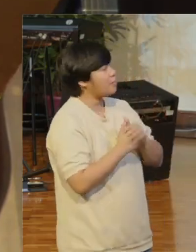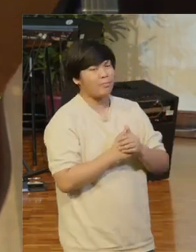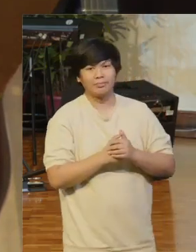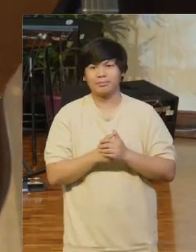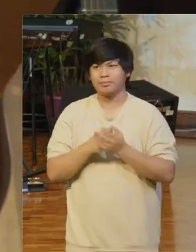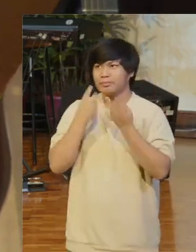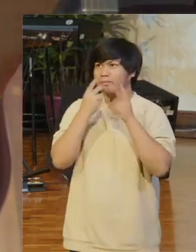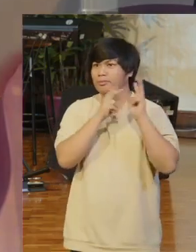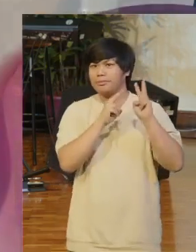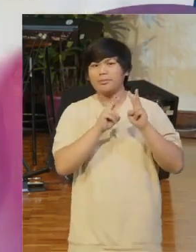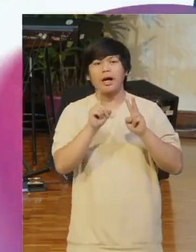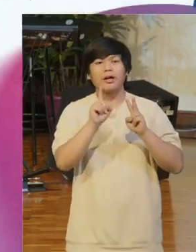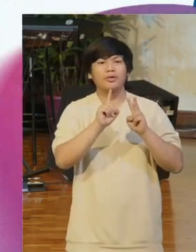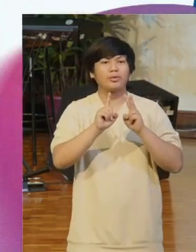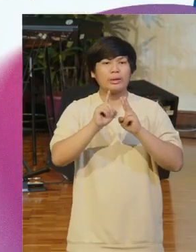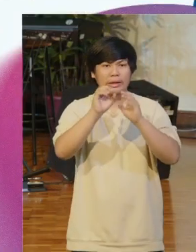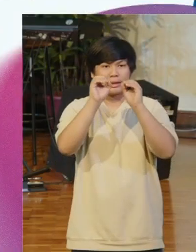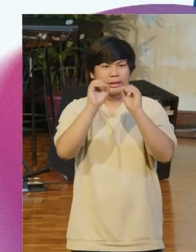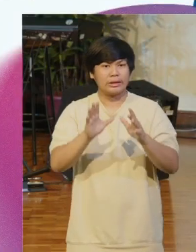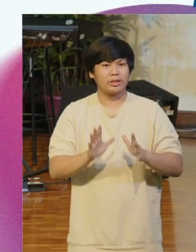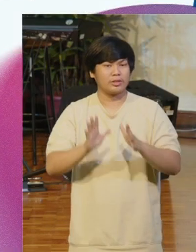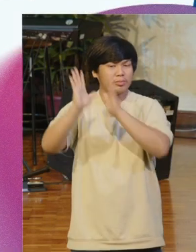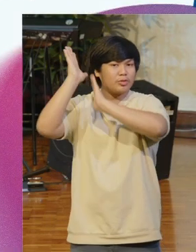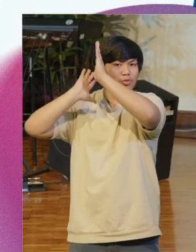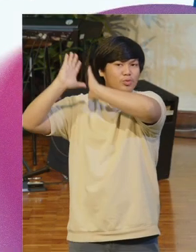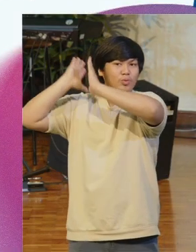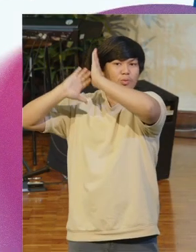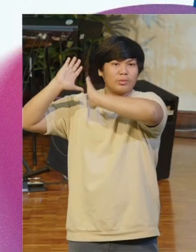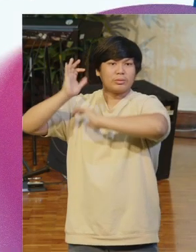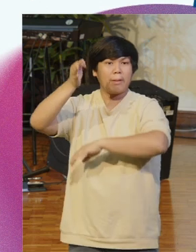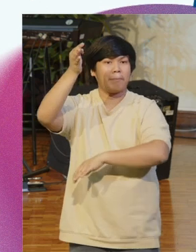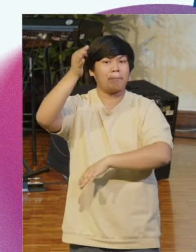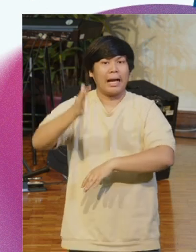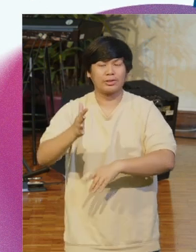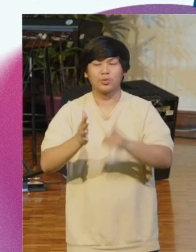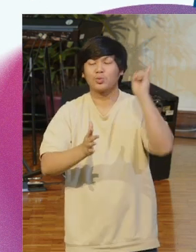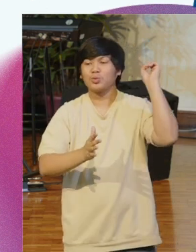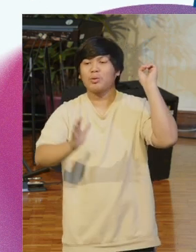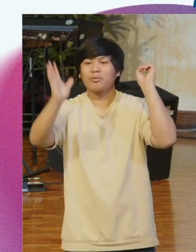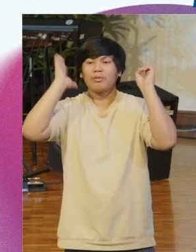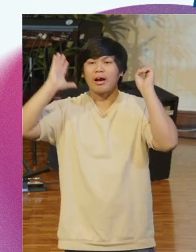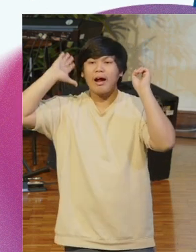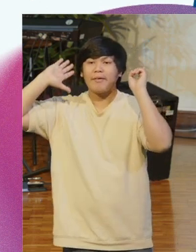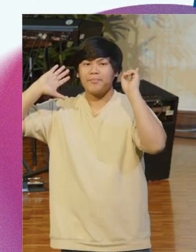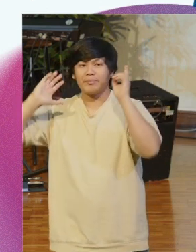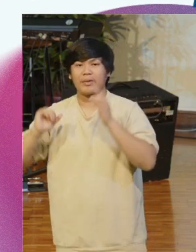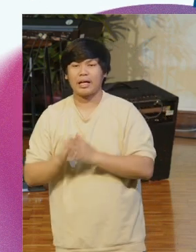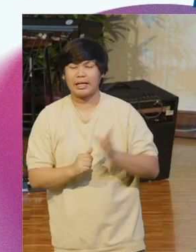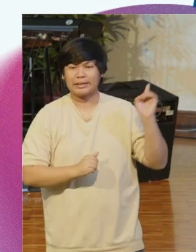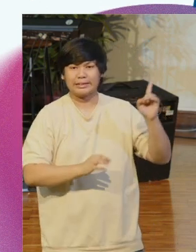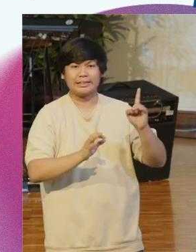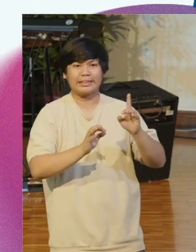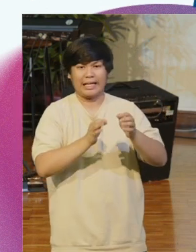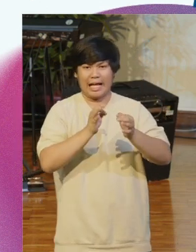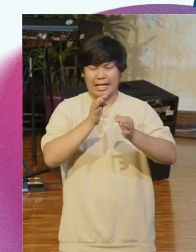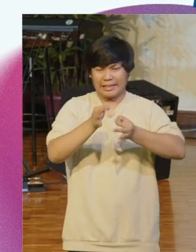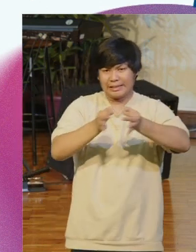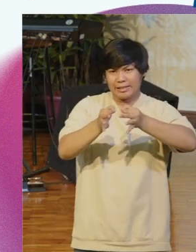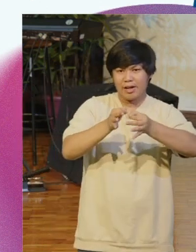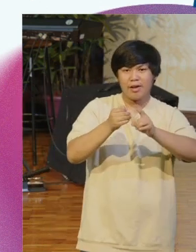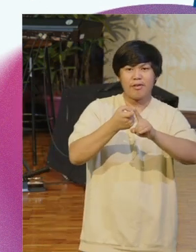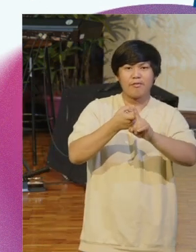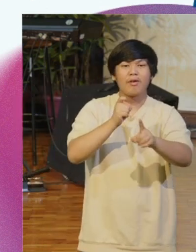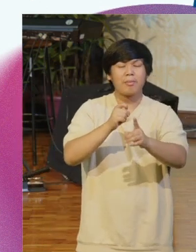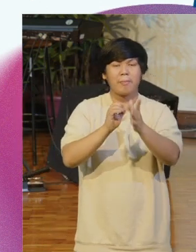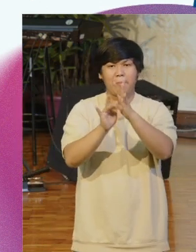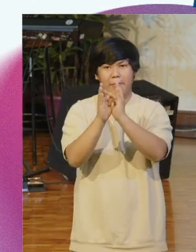ang sabi ng ilan mga guro. No? So, ito ay biblically derived descriptions of God's